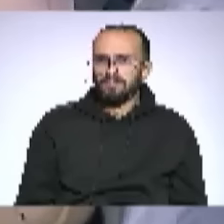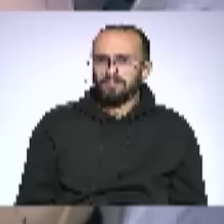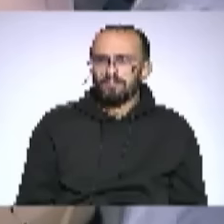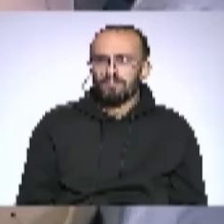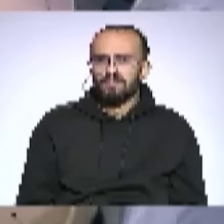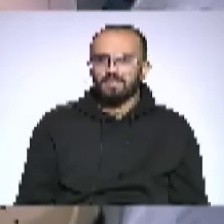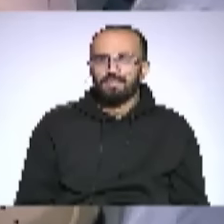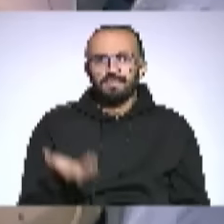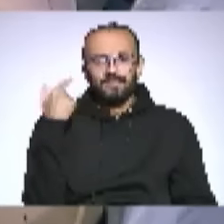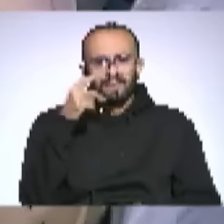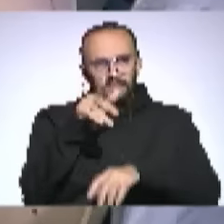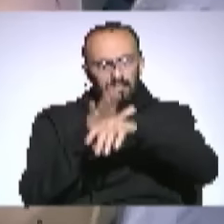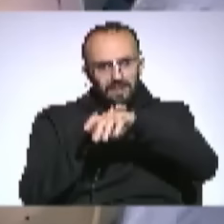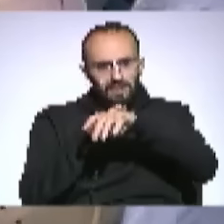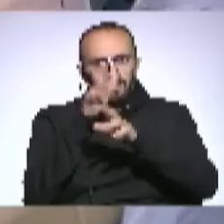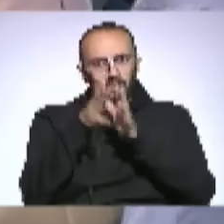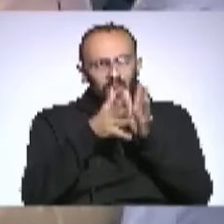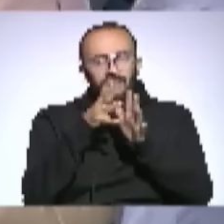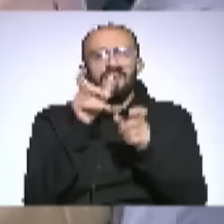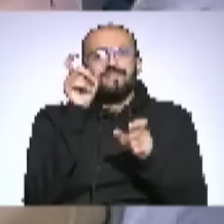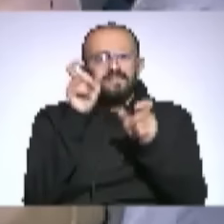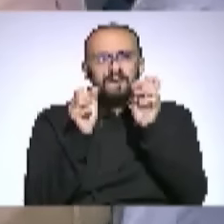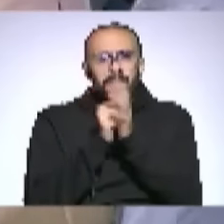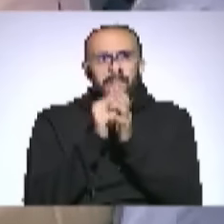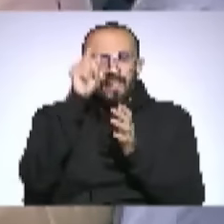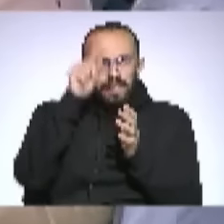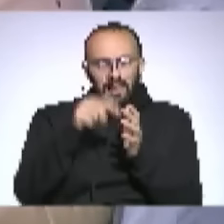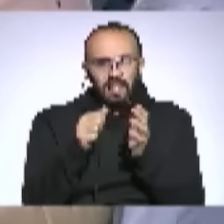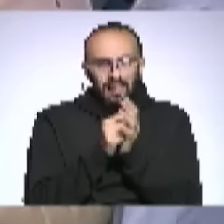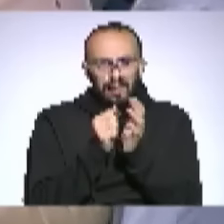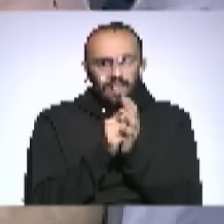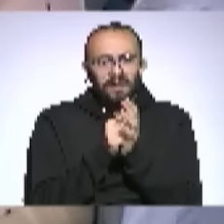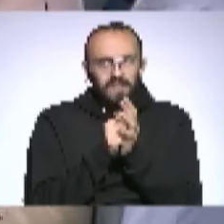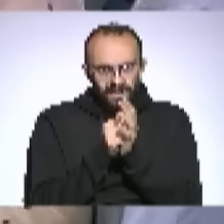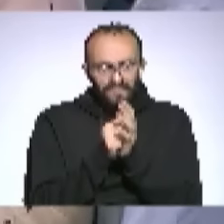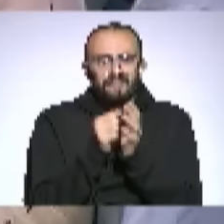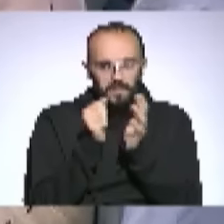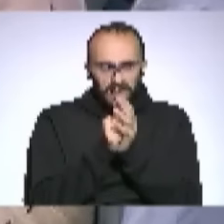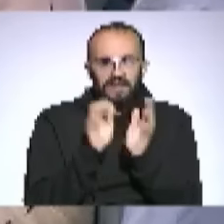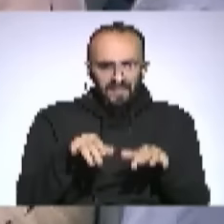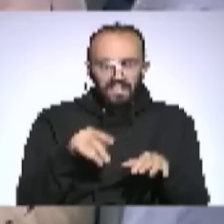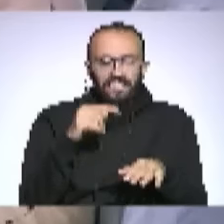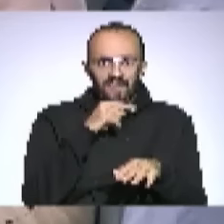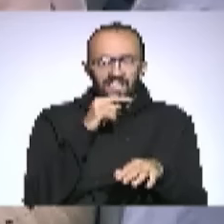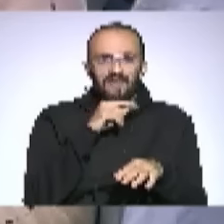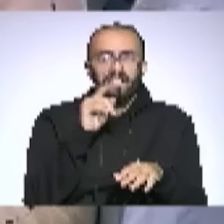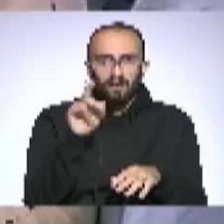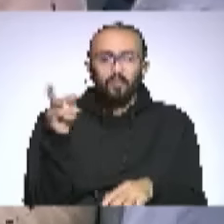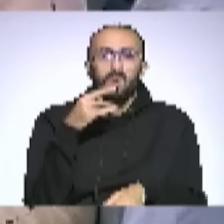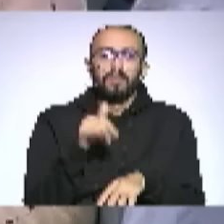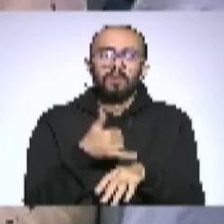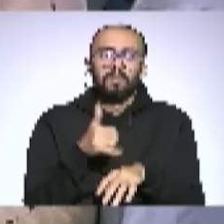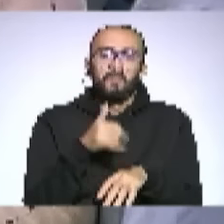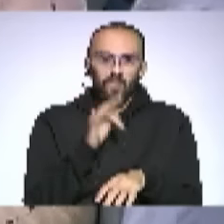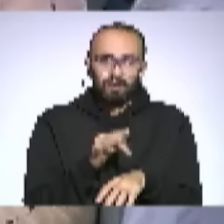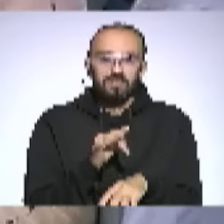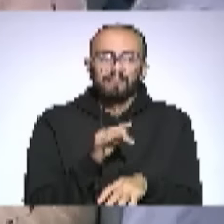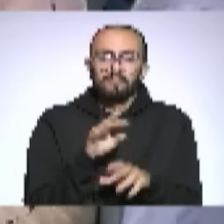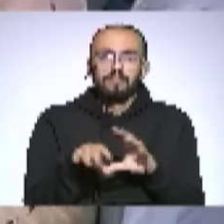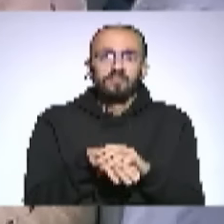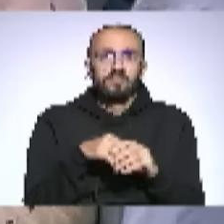ومش انت بتقولي حضرتك انه في كذا واحده ساكنين في البيت يعني كذا في واحده في البيت تاني والثالثه المفروض هو خاطب الواحده في البيت دي ما